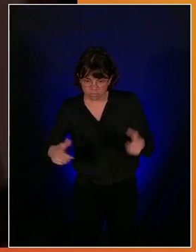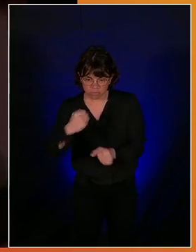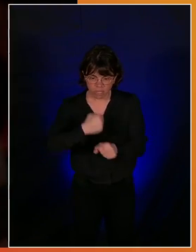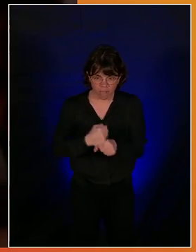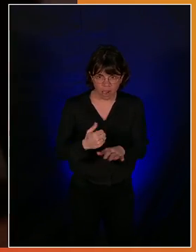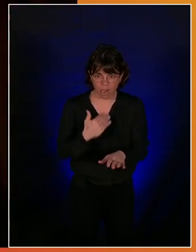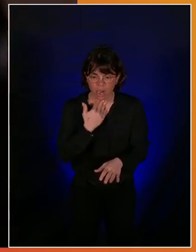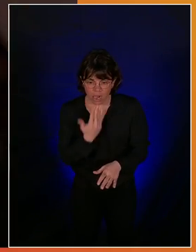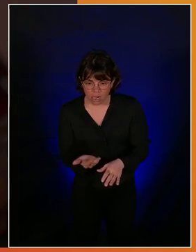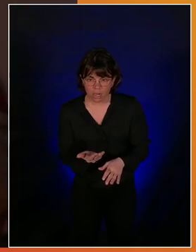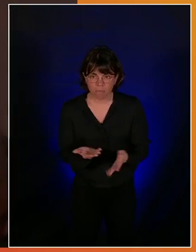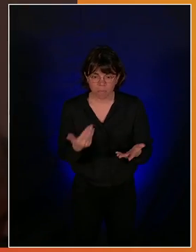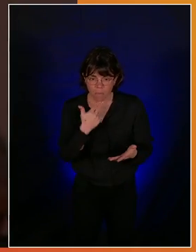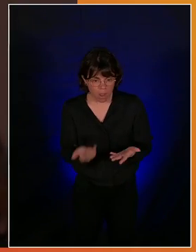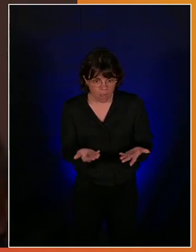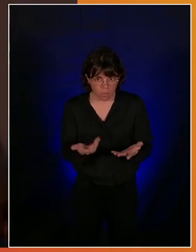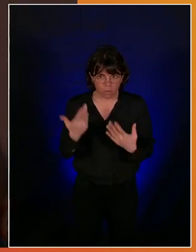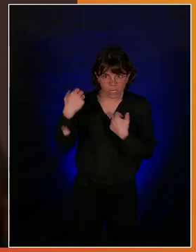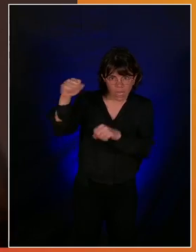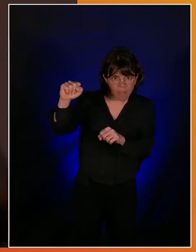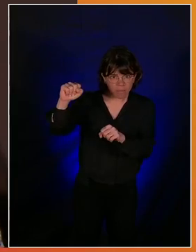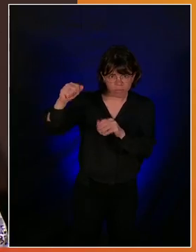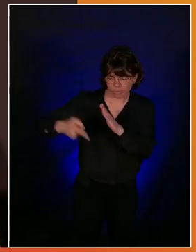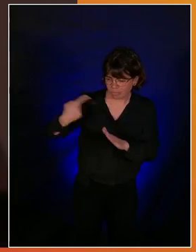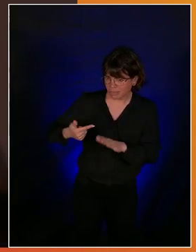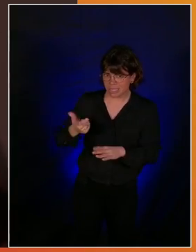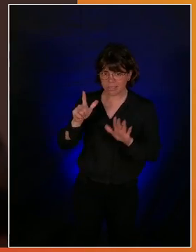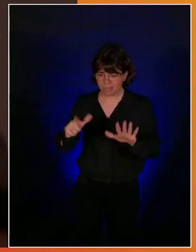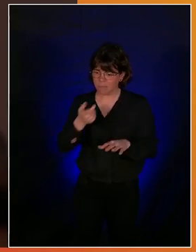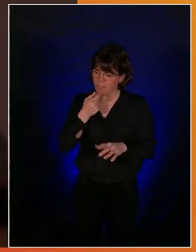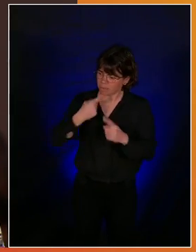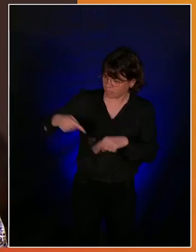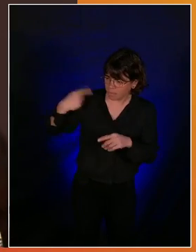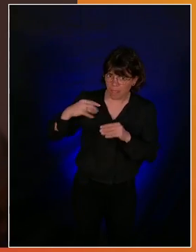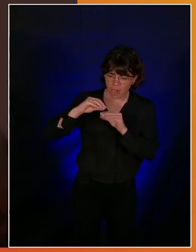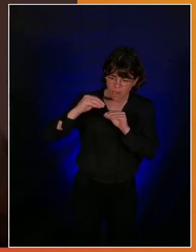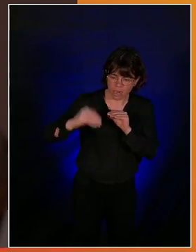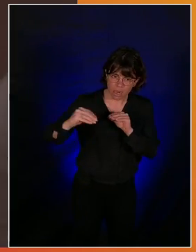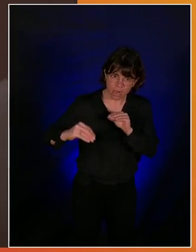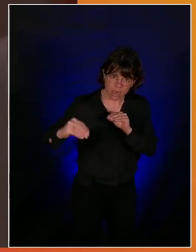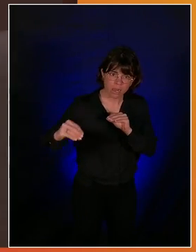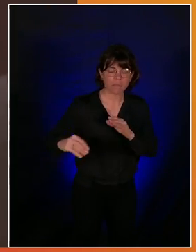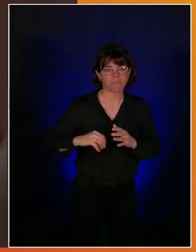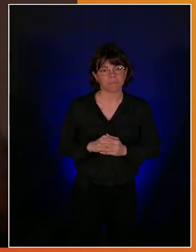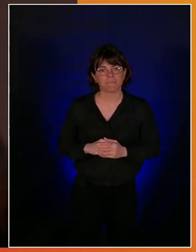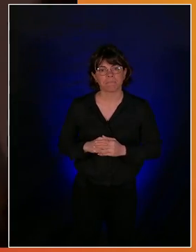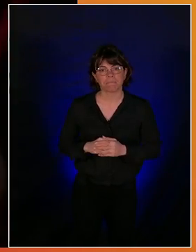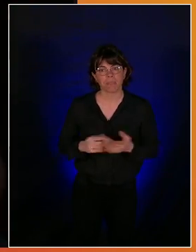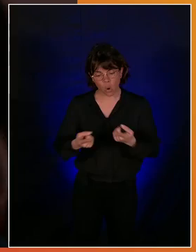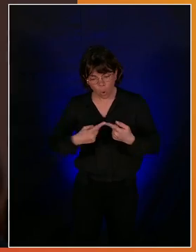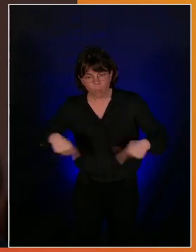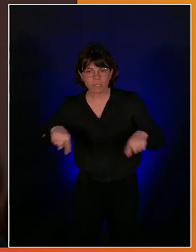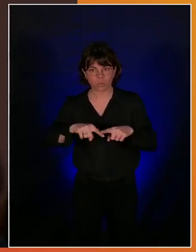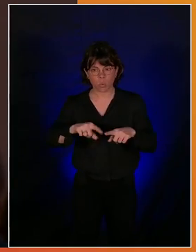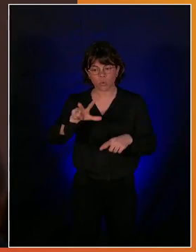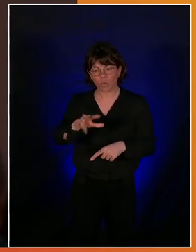beaucoup de secteurs le font par la grève reconductible depuis le 7 mars dernier la formulation faite par la Commission de l'article